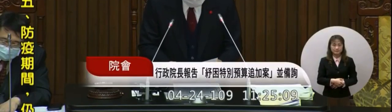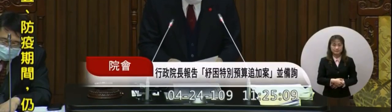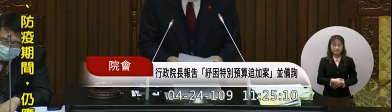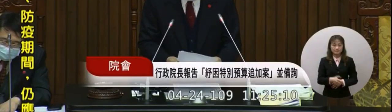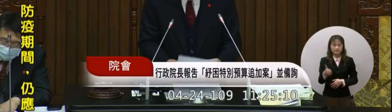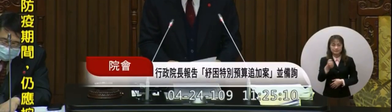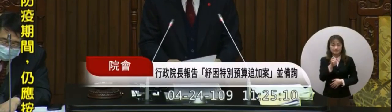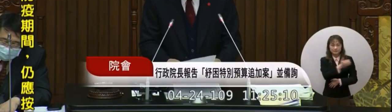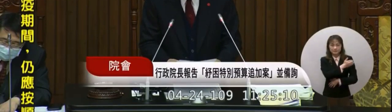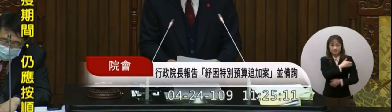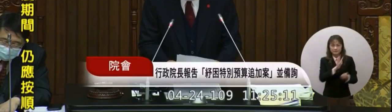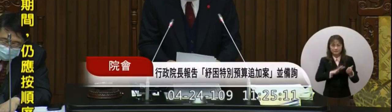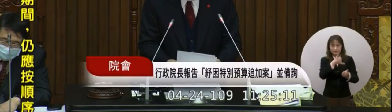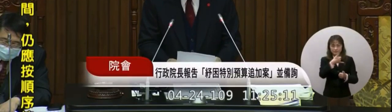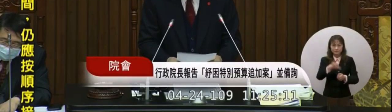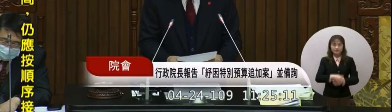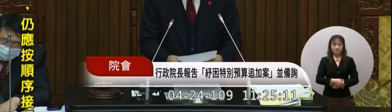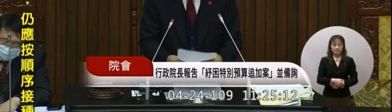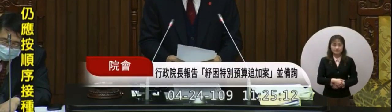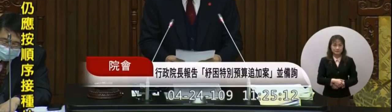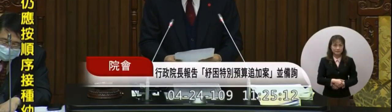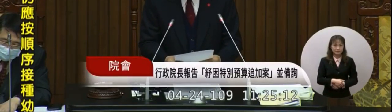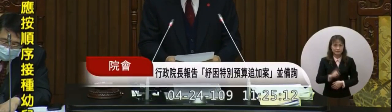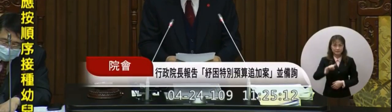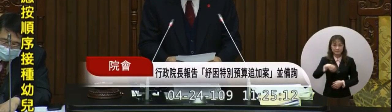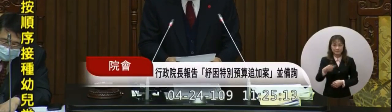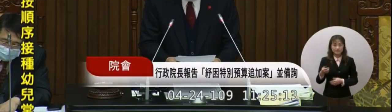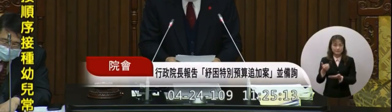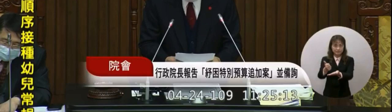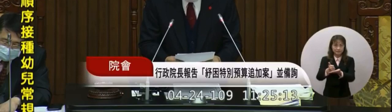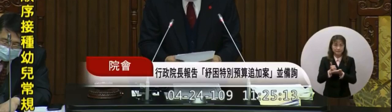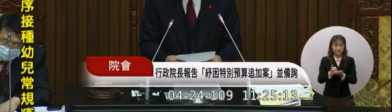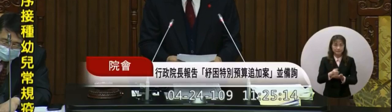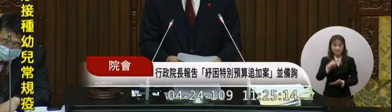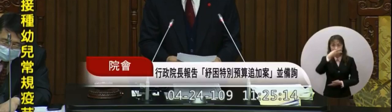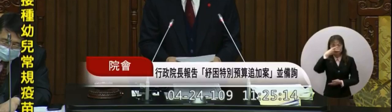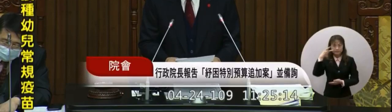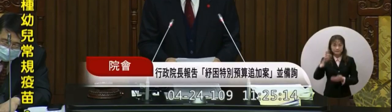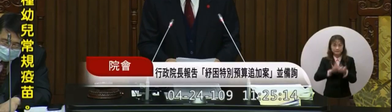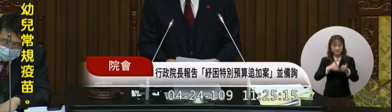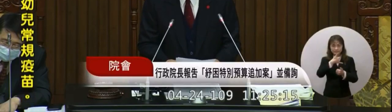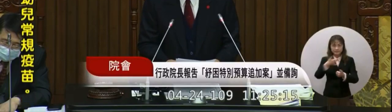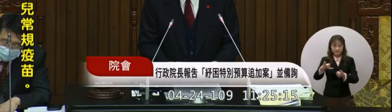多谢单佩伟委员。继续请赖香玲委员接选。